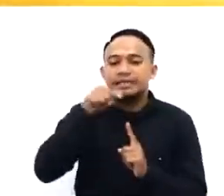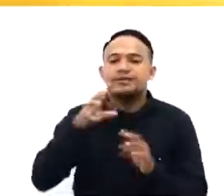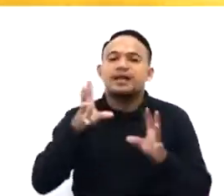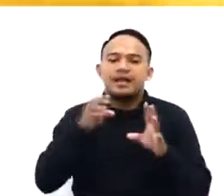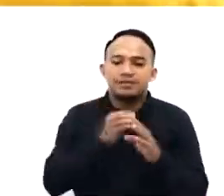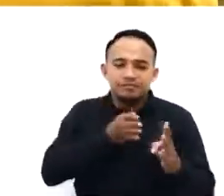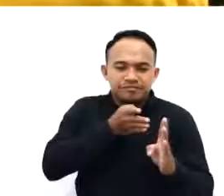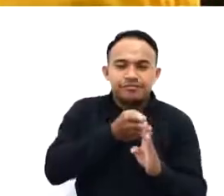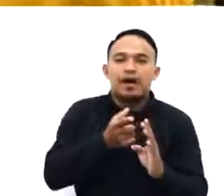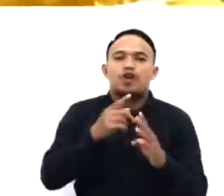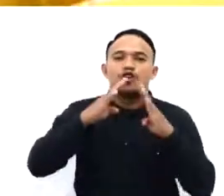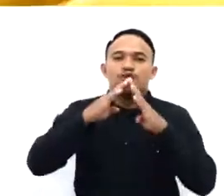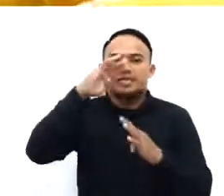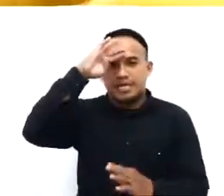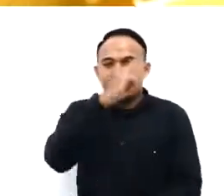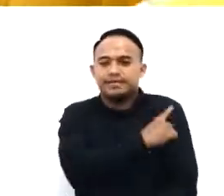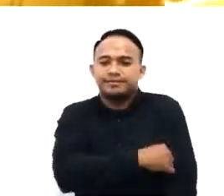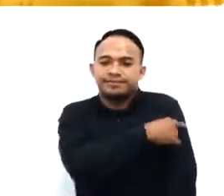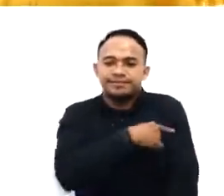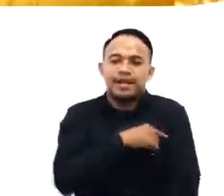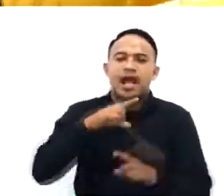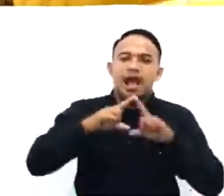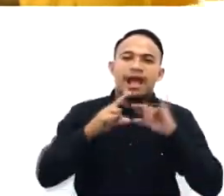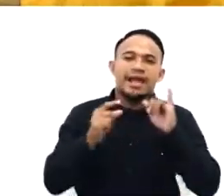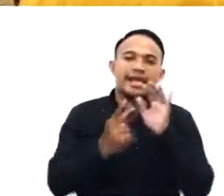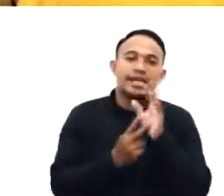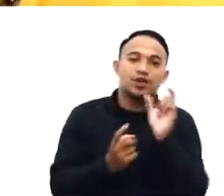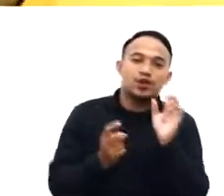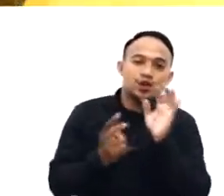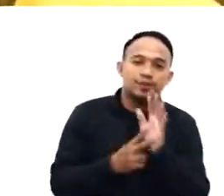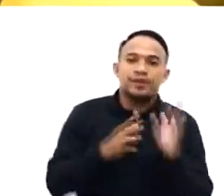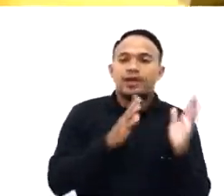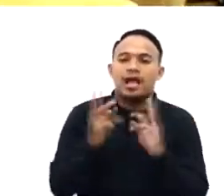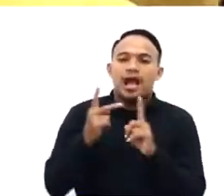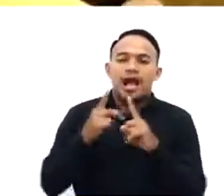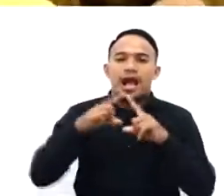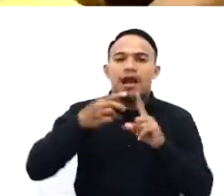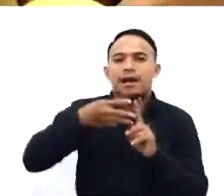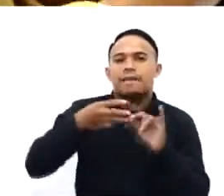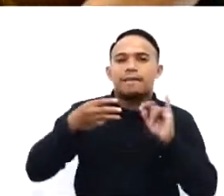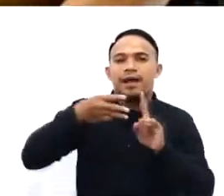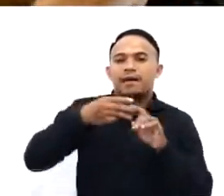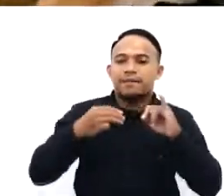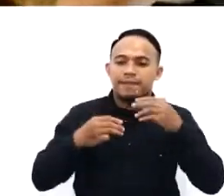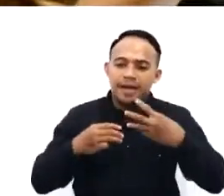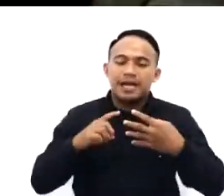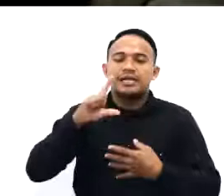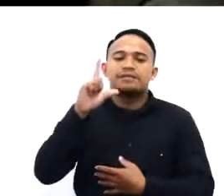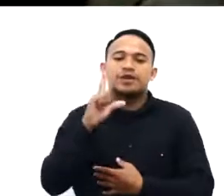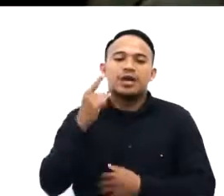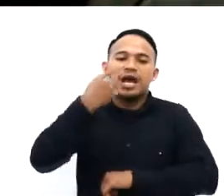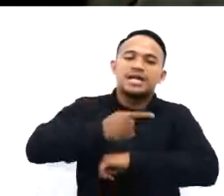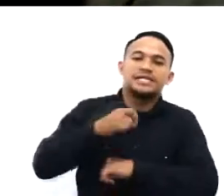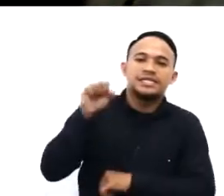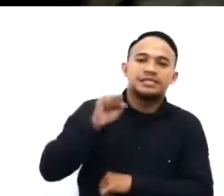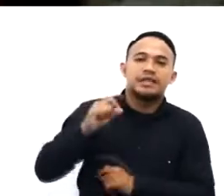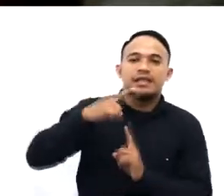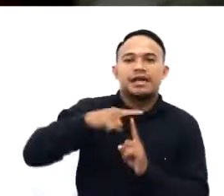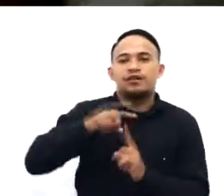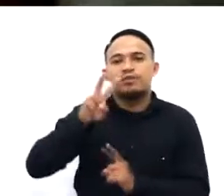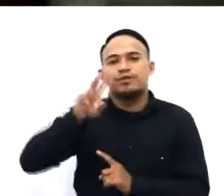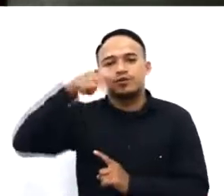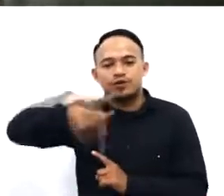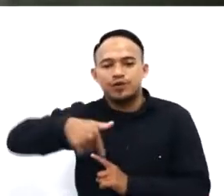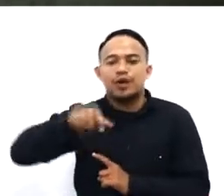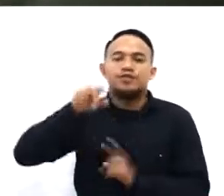2021. Rusli menceritakan kebijakan penundaan tunjangan kinerja ini bukan hanya terjadi di Provinsi